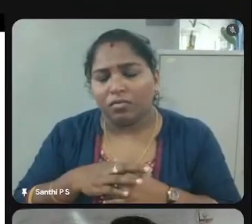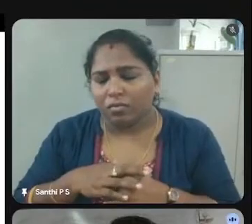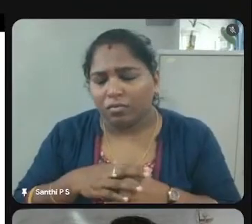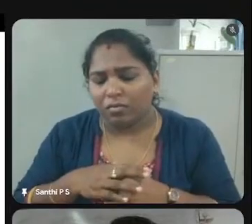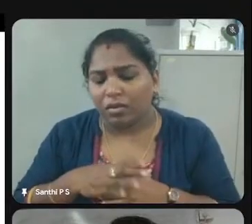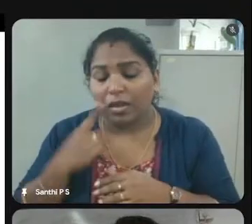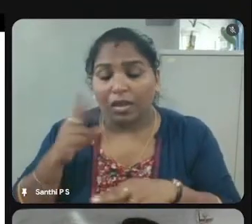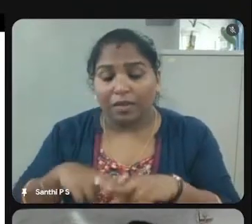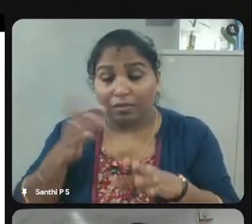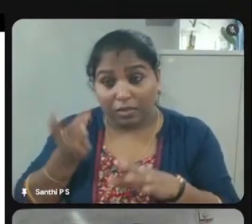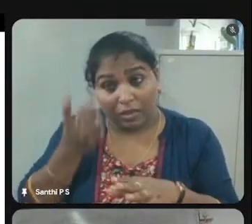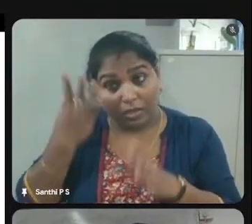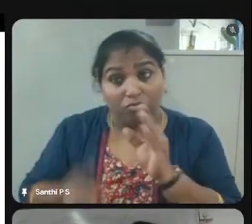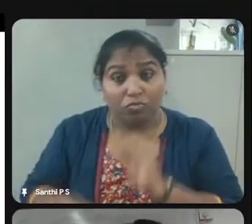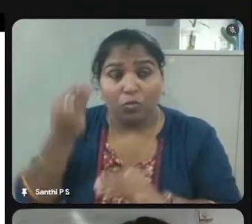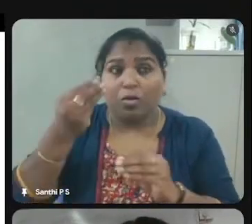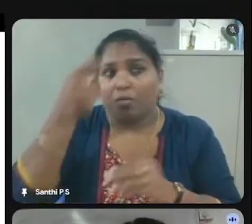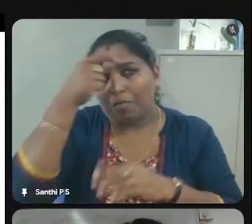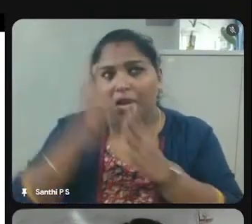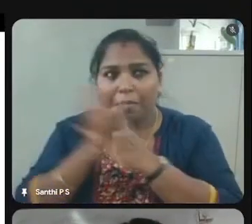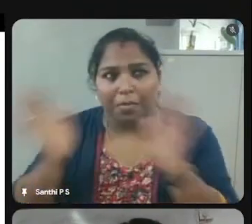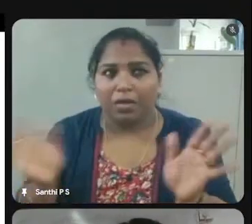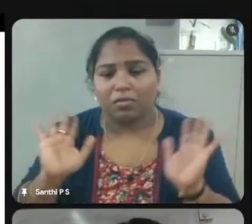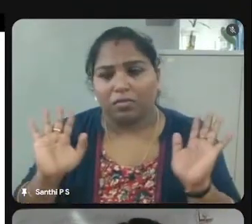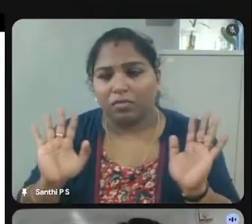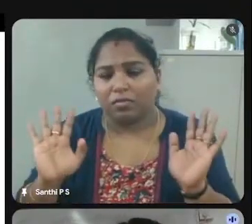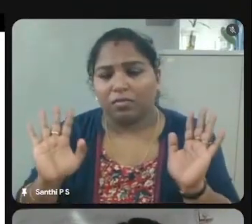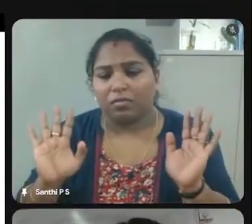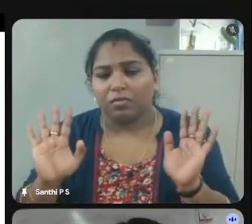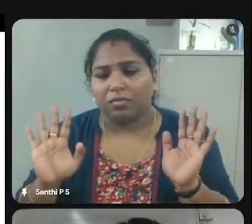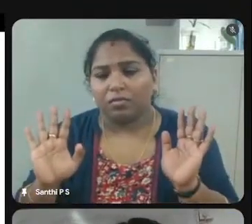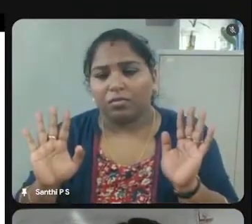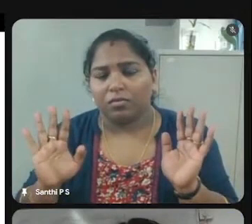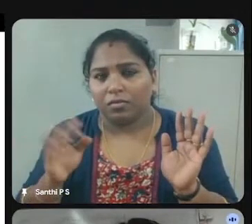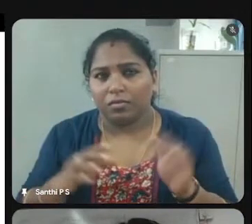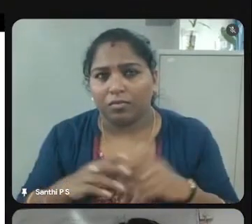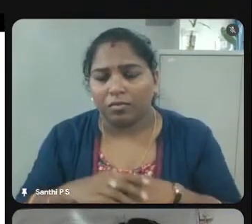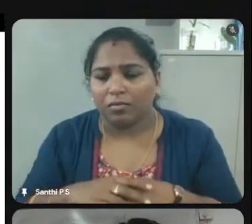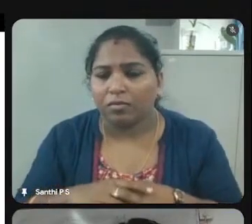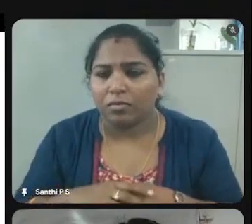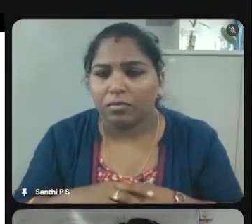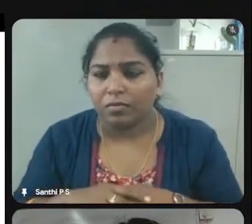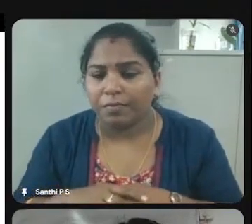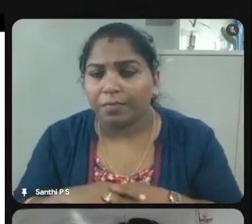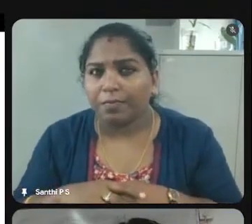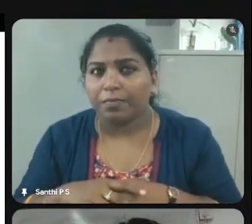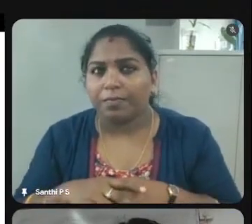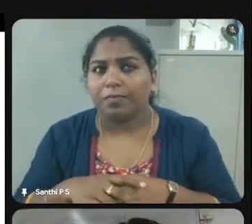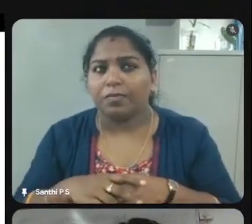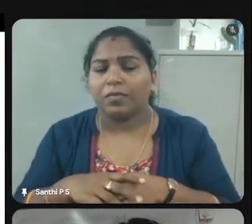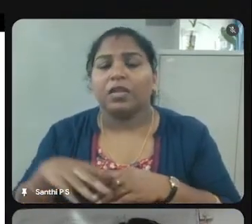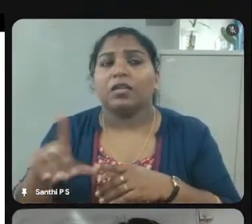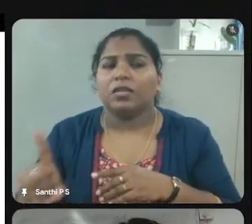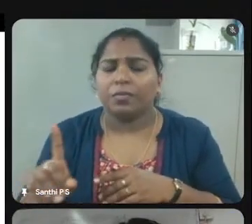ദേഷ്യം കൂടുള്ളൂ. അപ്പൊ അവരുടെ ദേഷ്യം ഒക്കെ ഒന്ന് കാമായതിനു ശേഷം മാത്രം പിന്നീട് അവരെ അപ്രോച്ച് ചെയ്യാനായിട്ട് ശ്രമിക്കുക. മാക്സിമം സേഫ് ആണോ